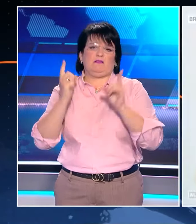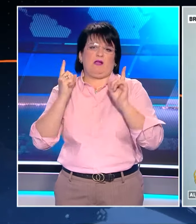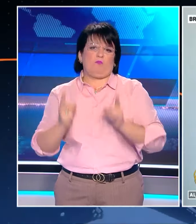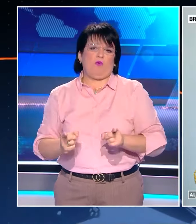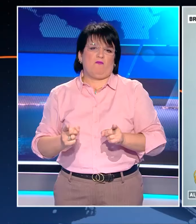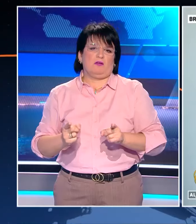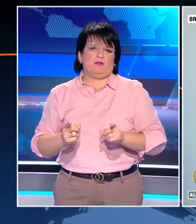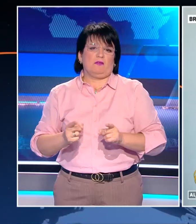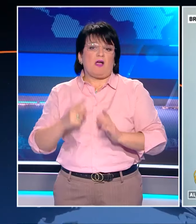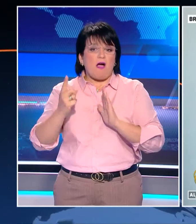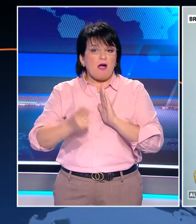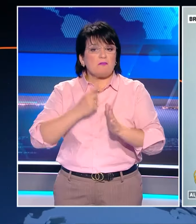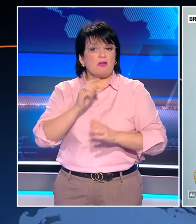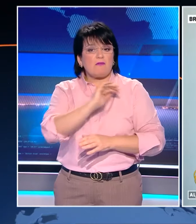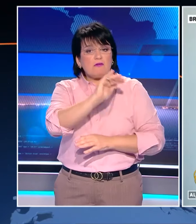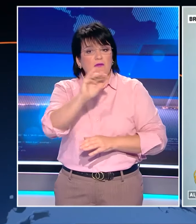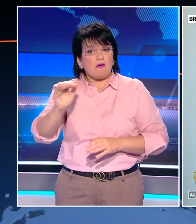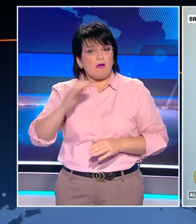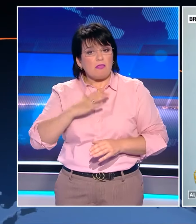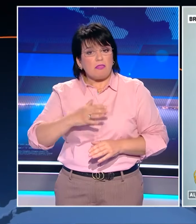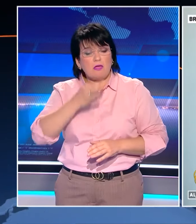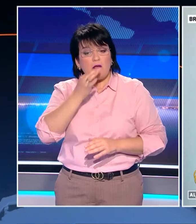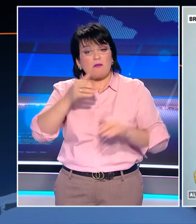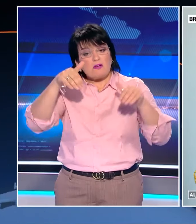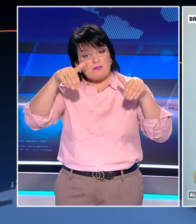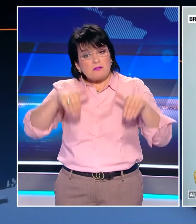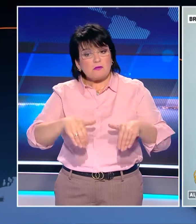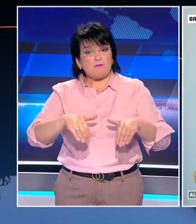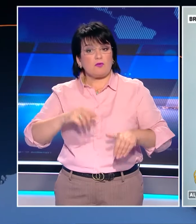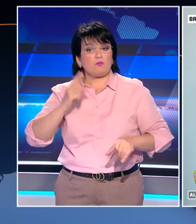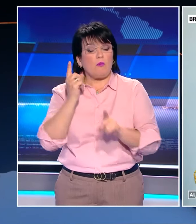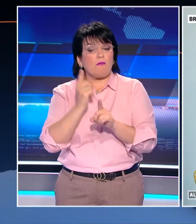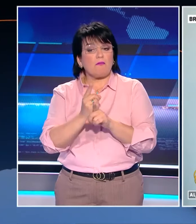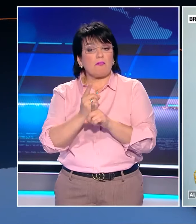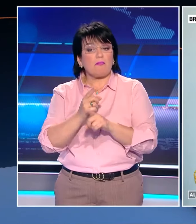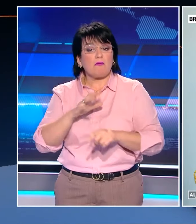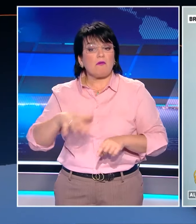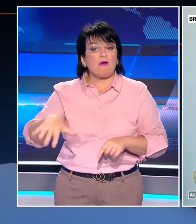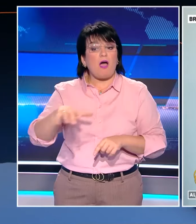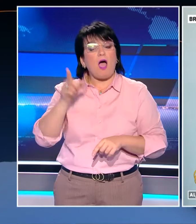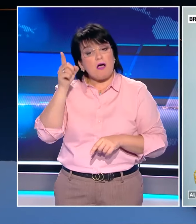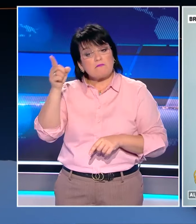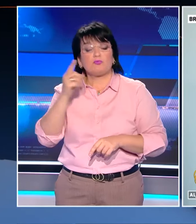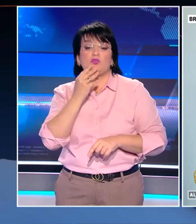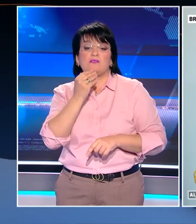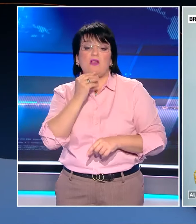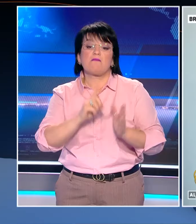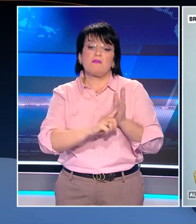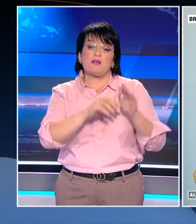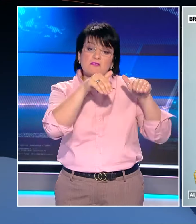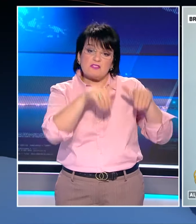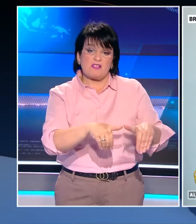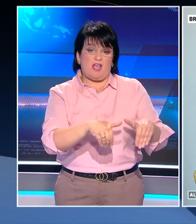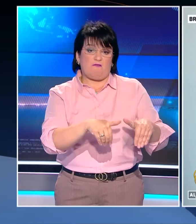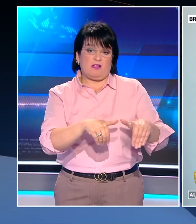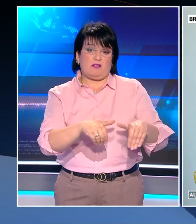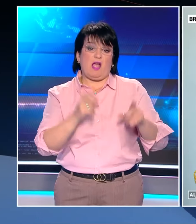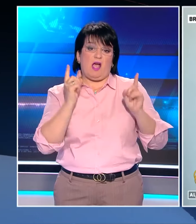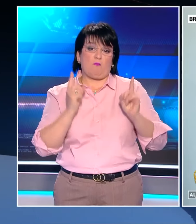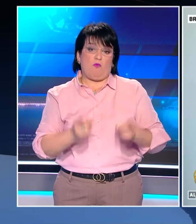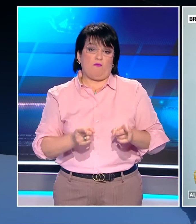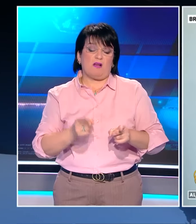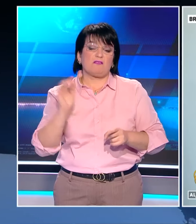Charter. That once again I want to recall that are binding and compulsory for all parties, therefore for Israel, that